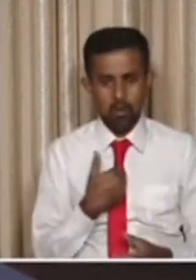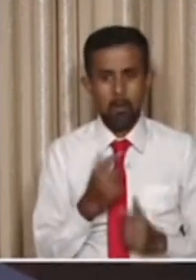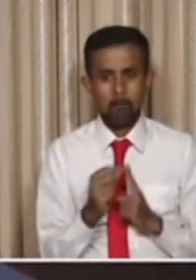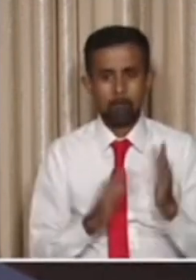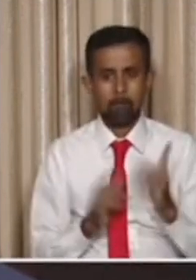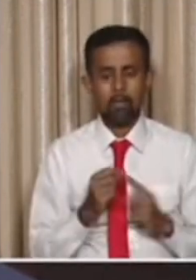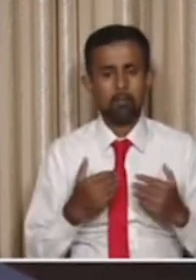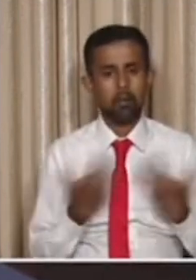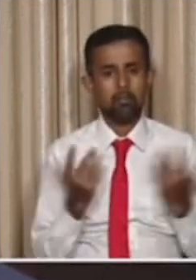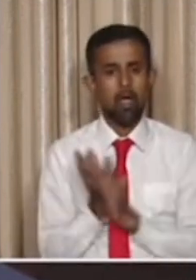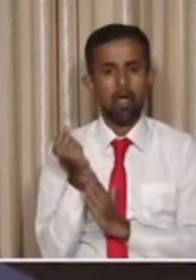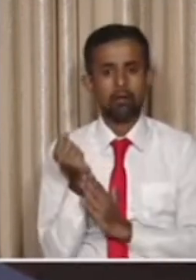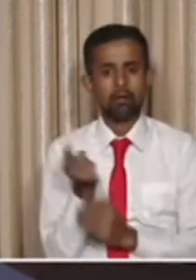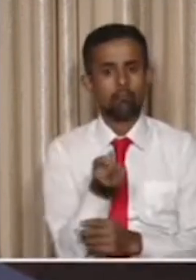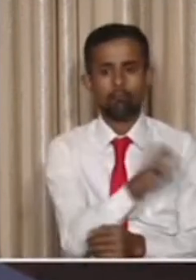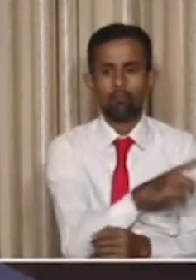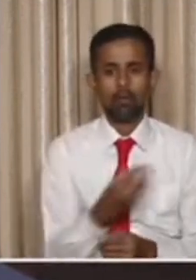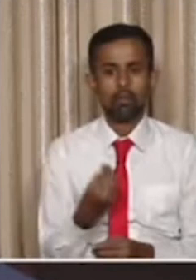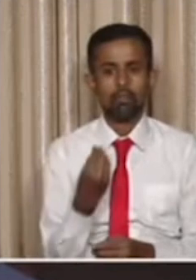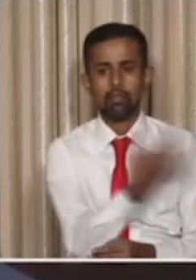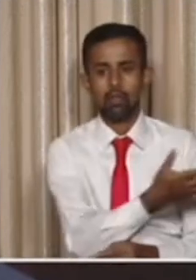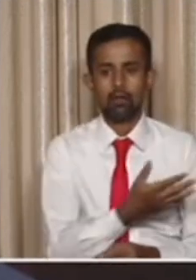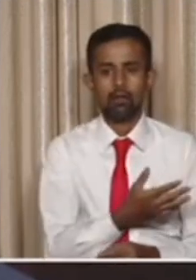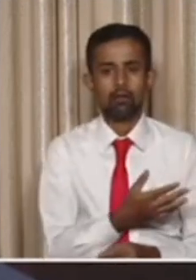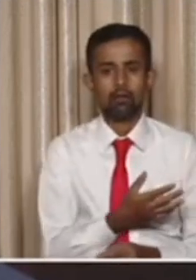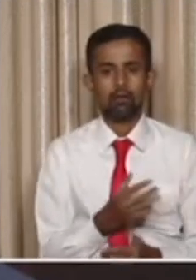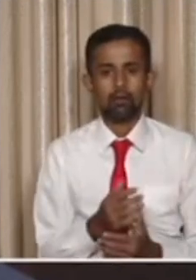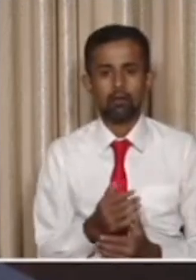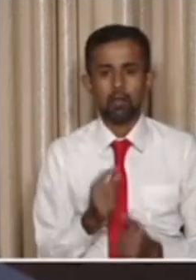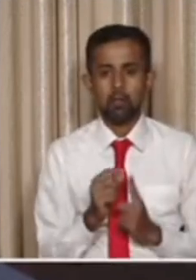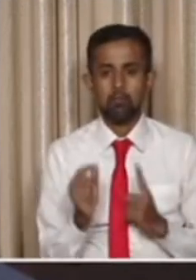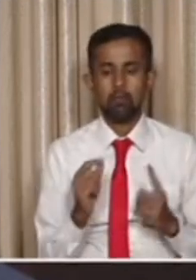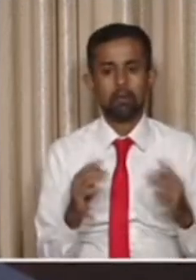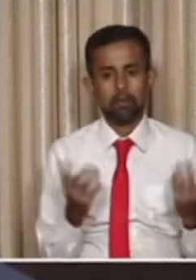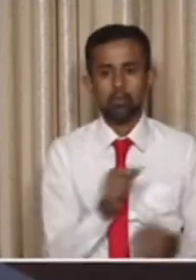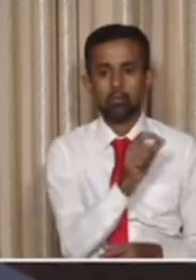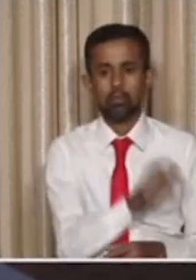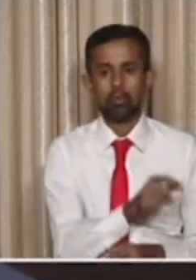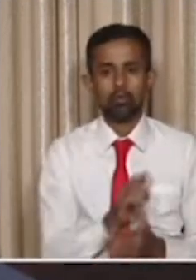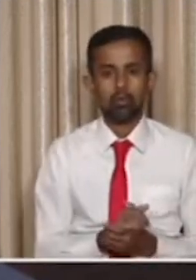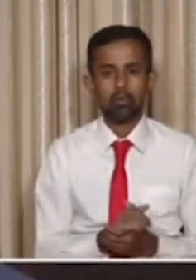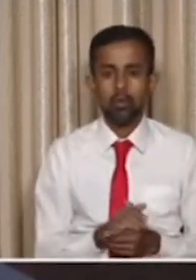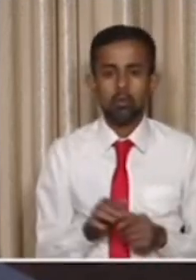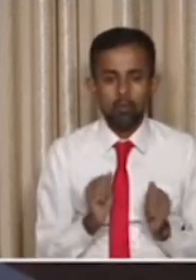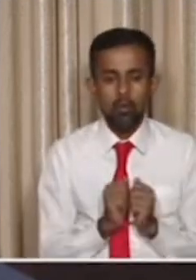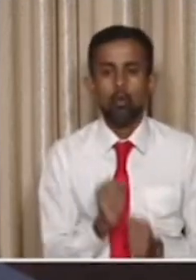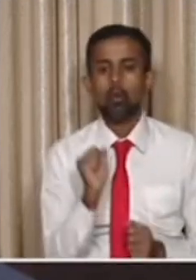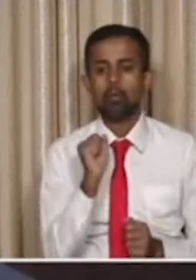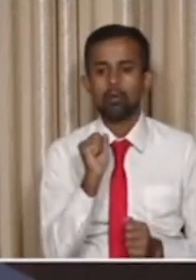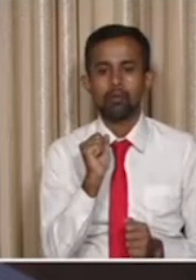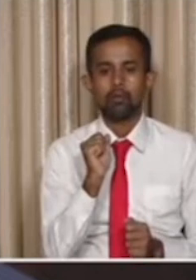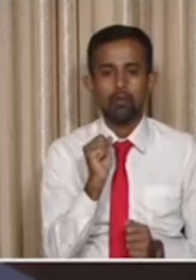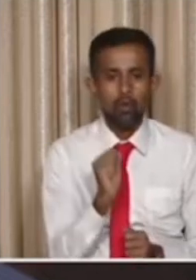හැටියට මට නැති අයිතියක් කොහොමද Wenek ni kuda dengen, pat nuunu kene kuda, menteri nuunu kene kuda. Mereka kuhumu deh benne. Itu